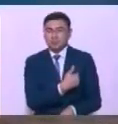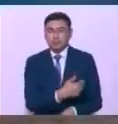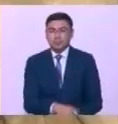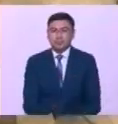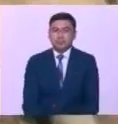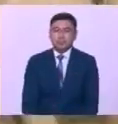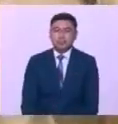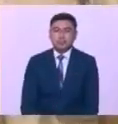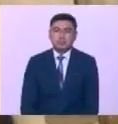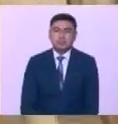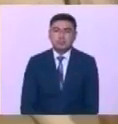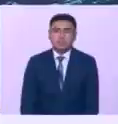нурбай дидар